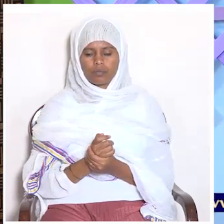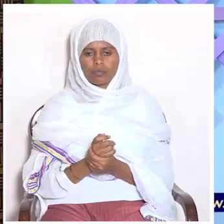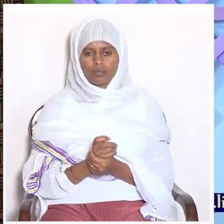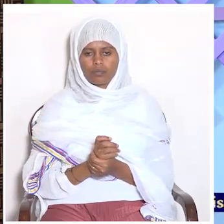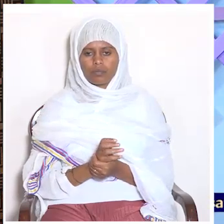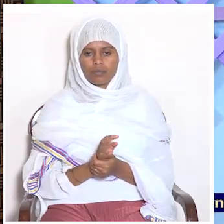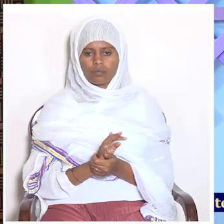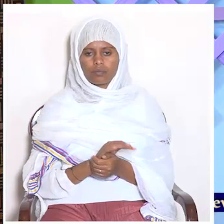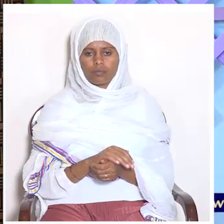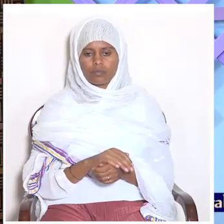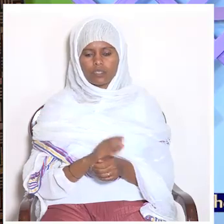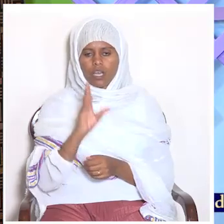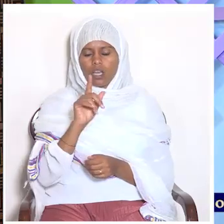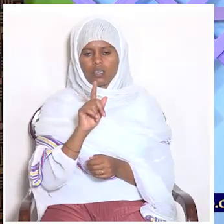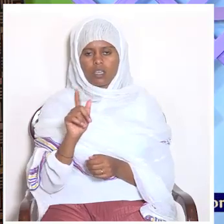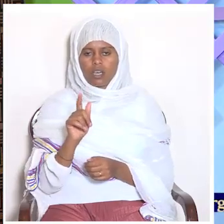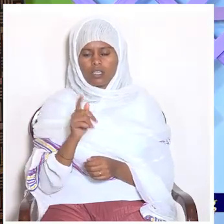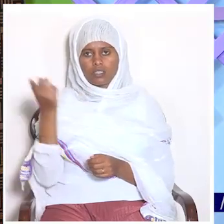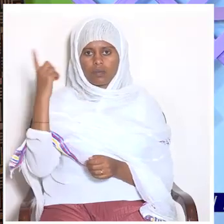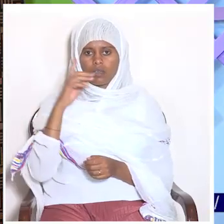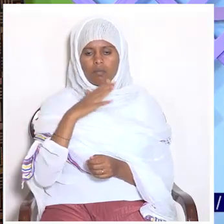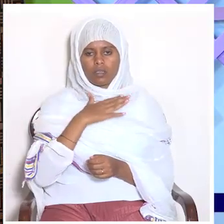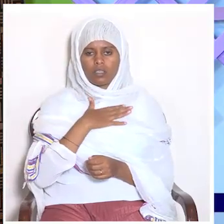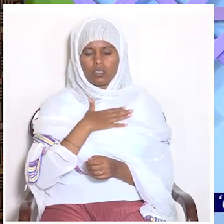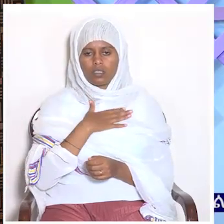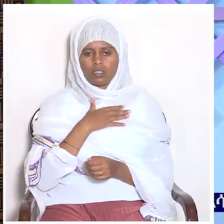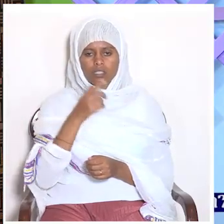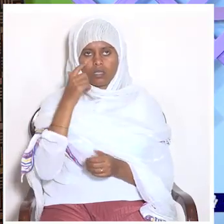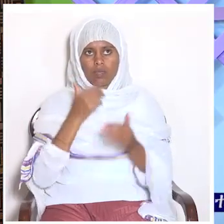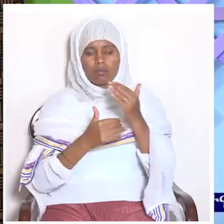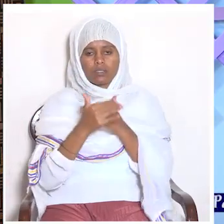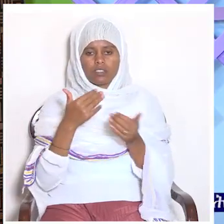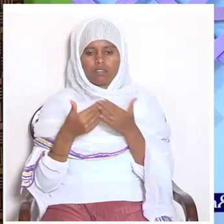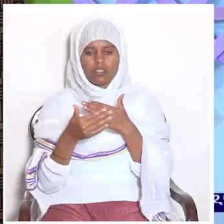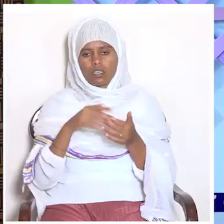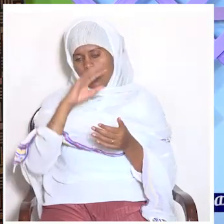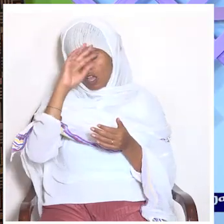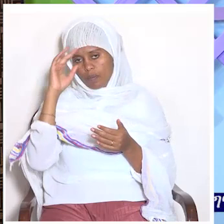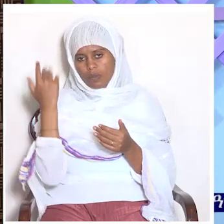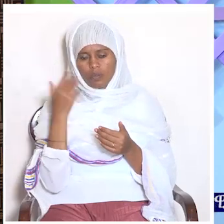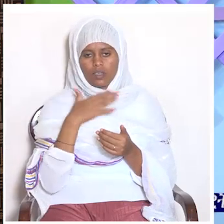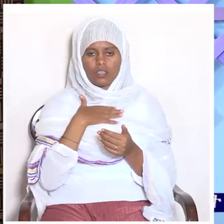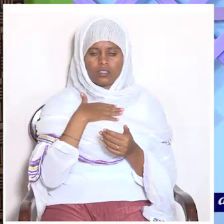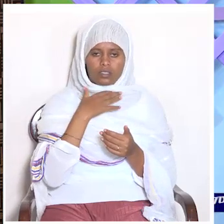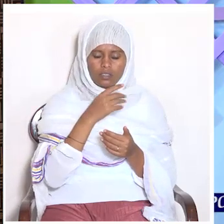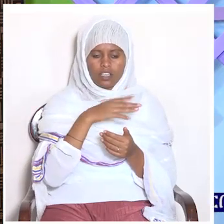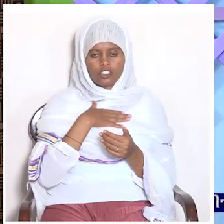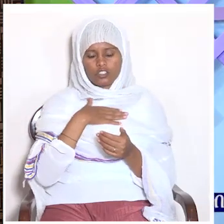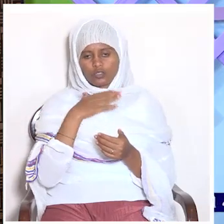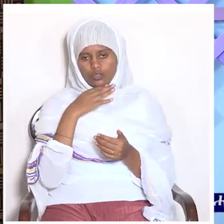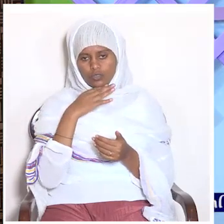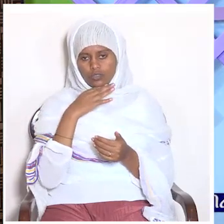ዓባዩ ማለት እዩ። ሃና ንወይተና መድሓኒና ንኢየሱስ ክርስቶስ ሰማይን ምድርን ዝፈጠረ ዓባዩ፣ ቅድስቲ